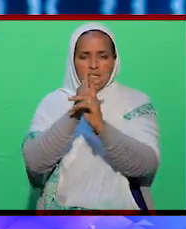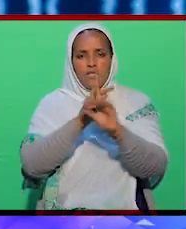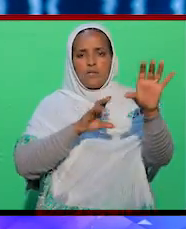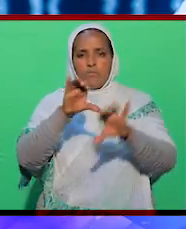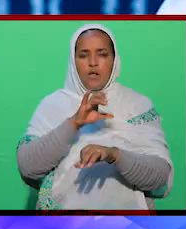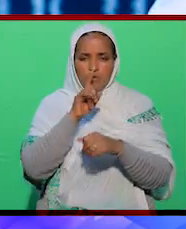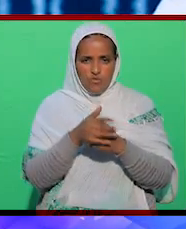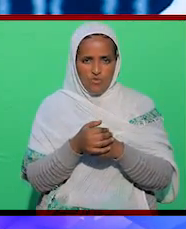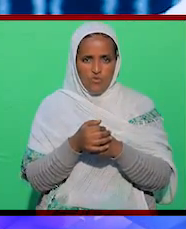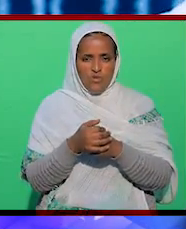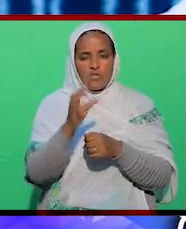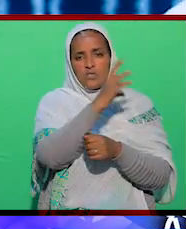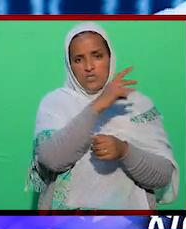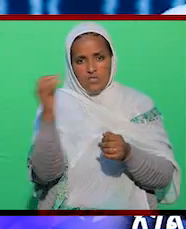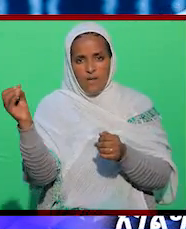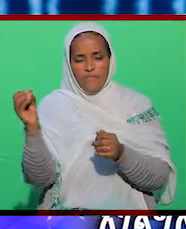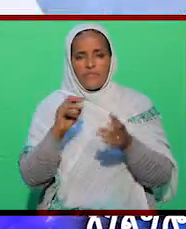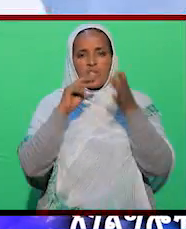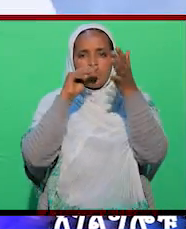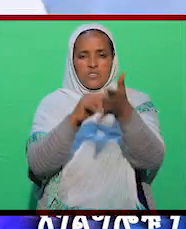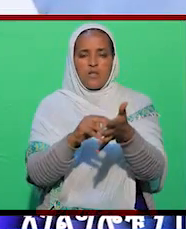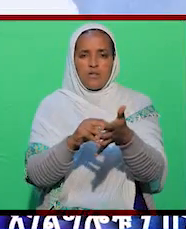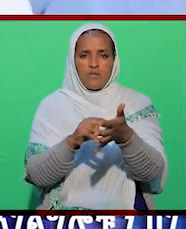እንደው እንድንጠነቀቅበት ለማድረግ ነው። እና